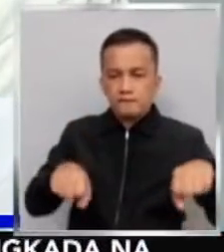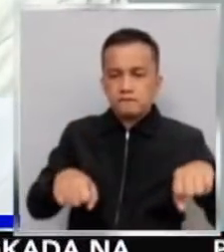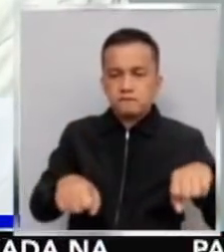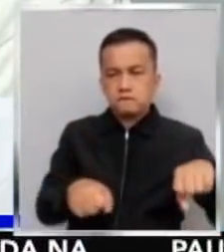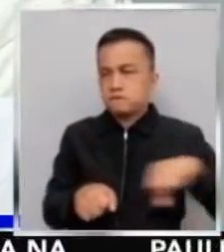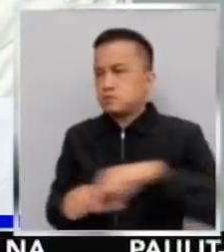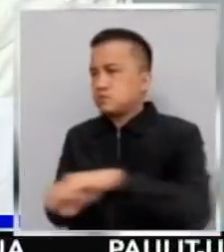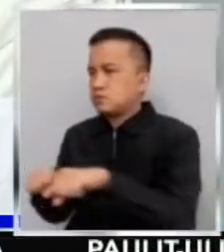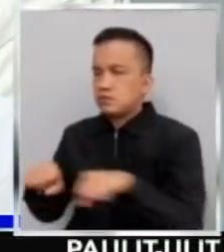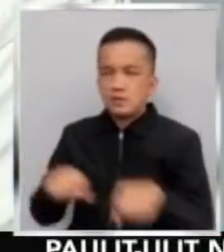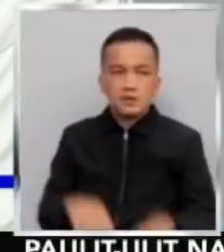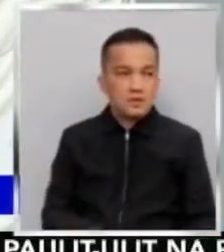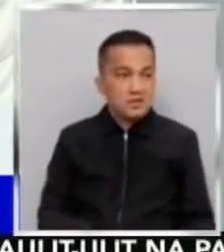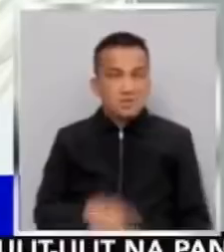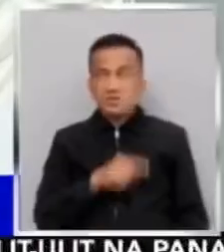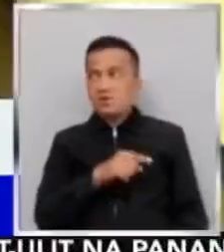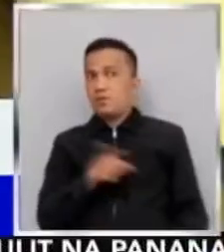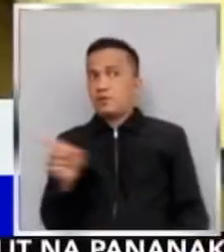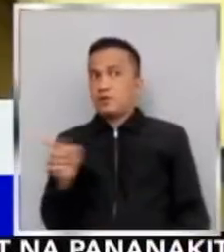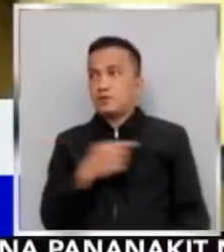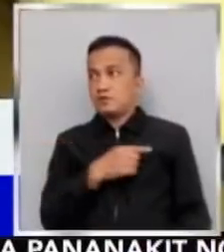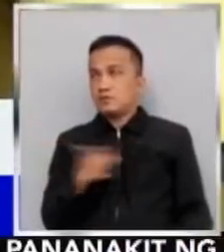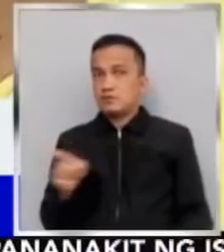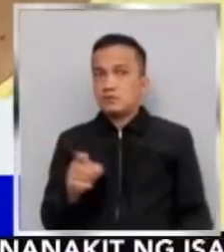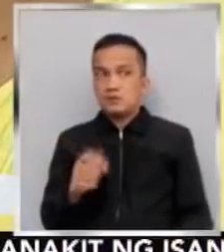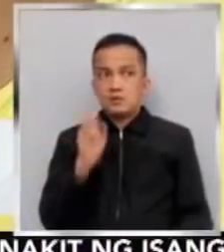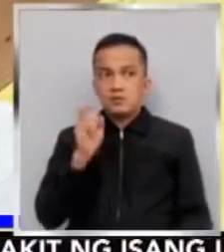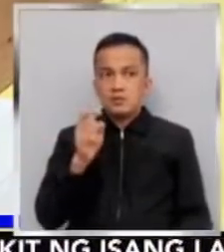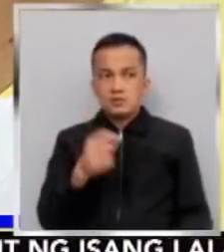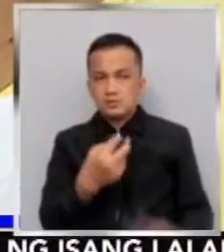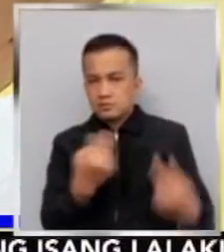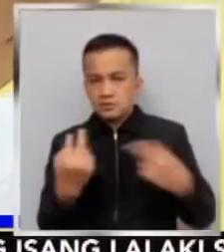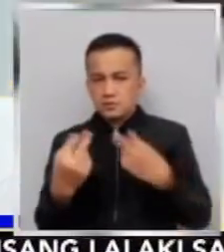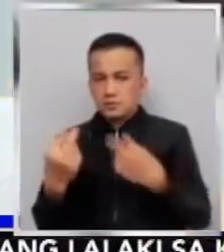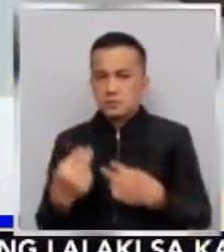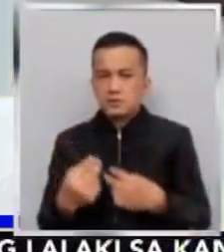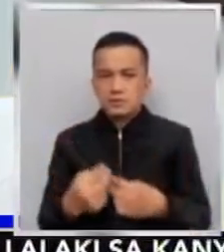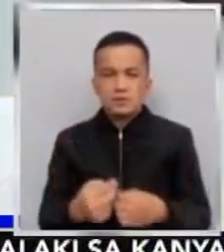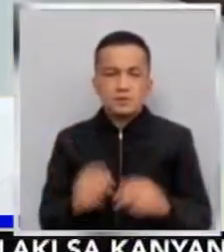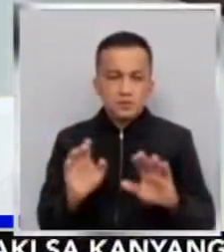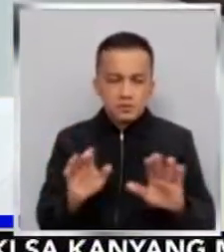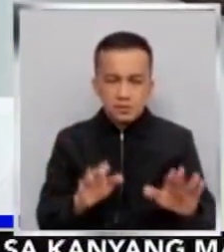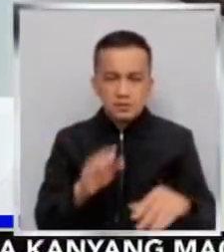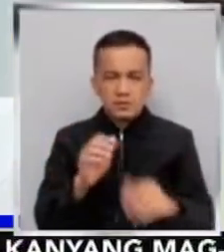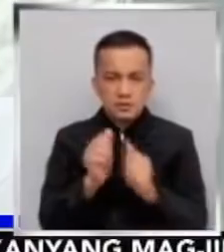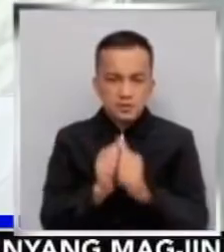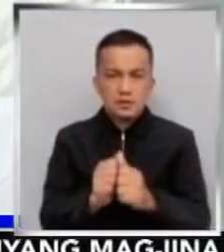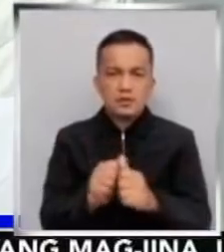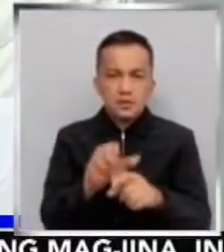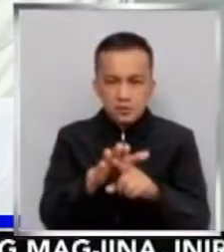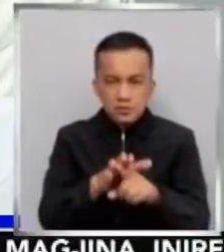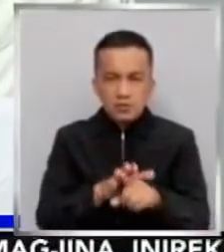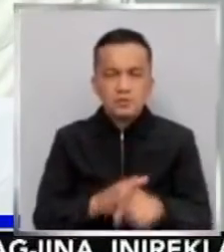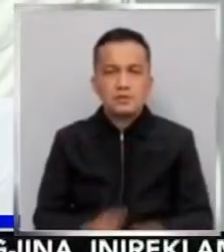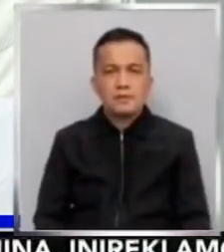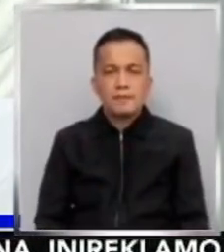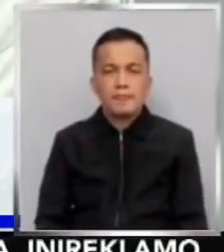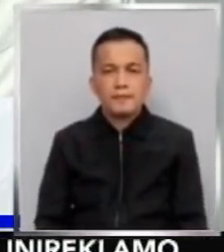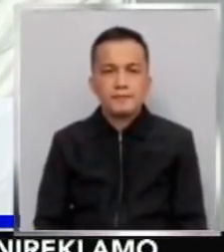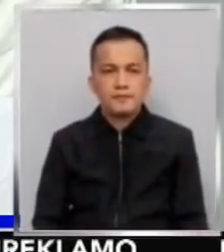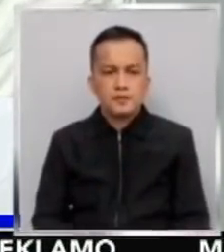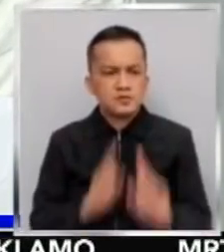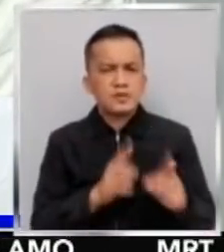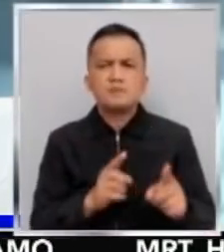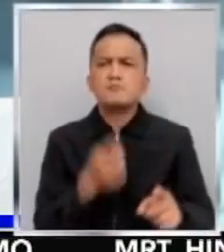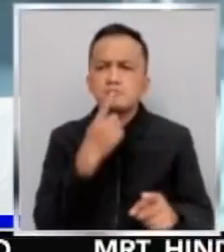siya, ang bilis tapos parang namimina po. Mahinahon daw itong sinabihan ng kanyang kasama na magdahan-dahan lang. Sumagot siya, anong daan-daan, sabay